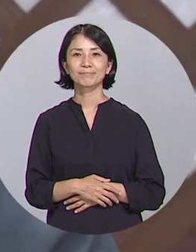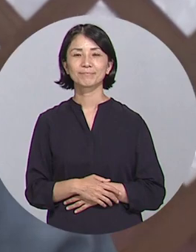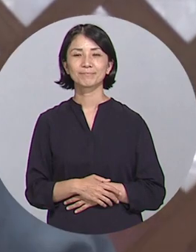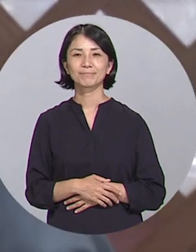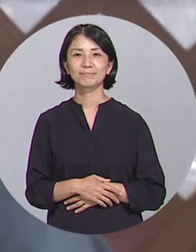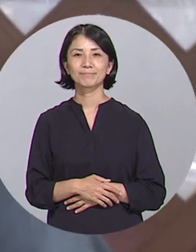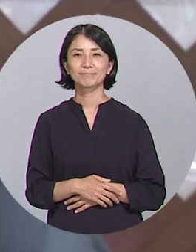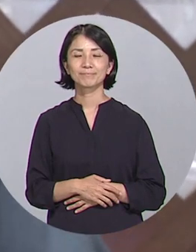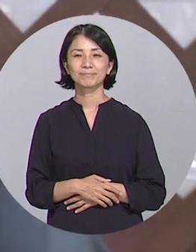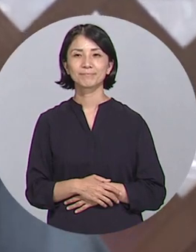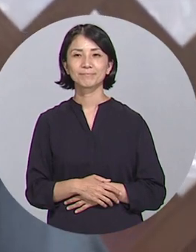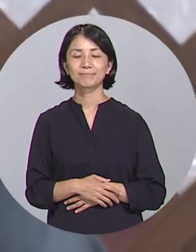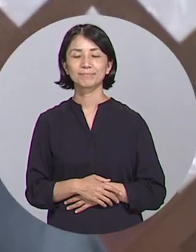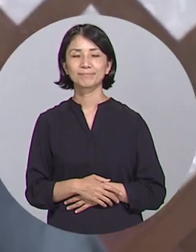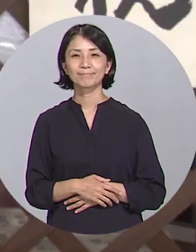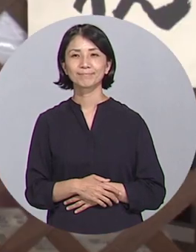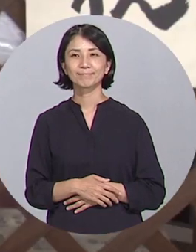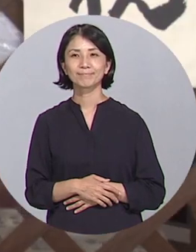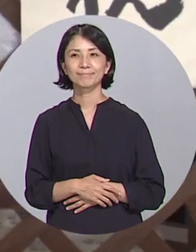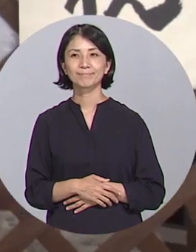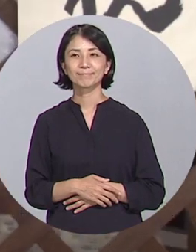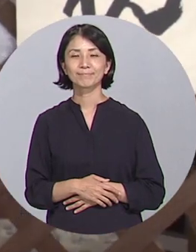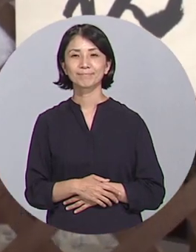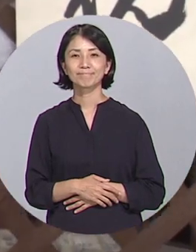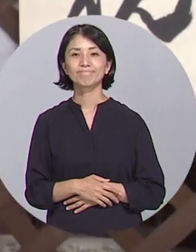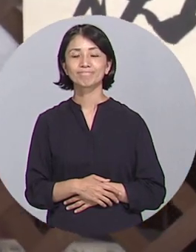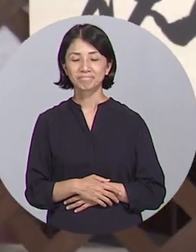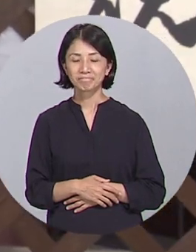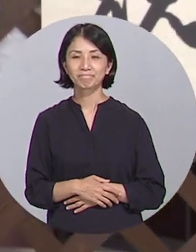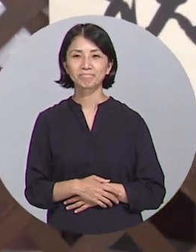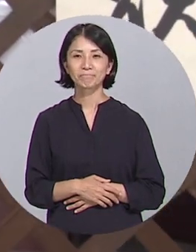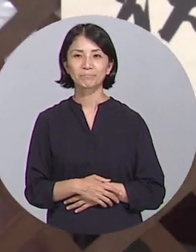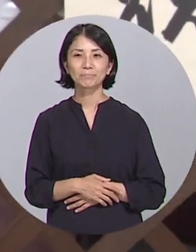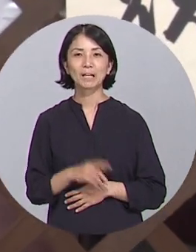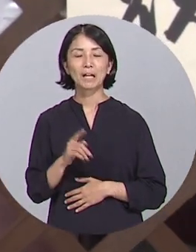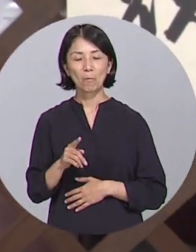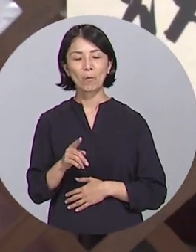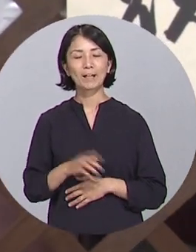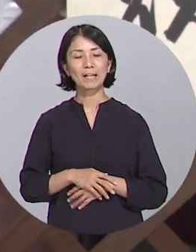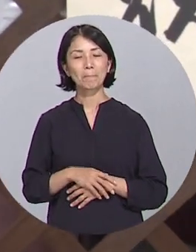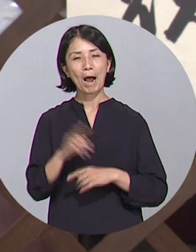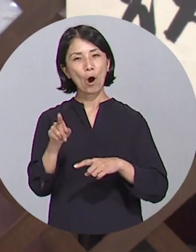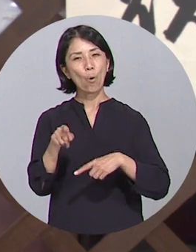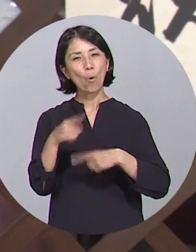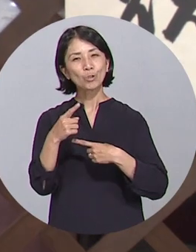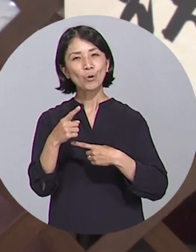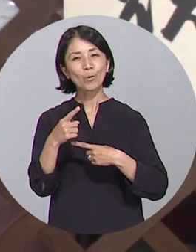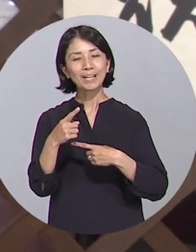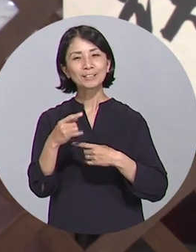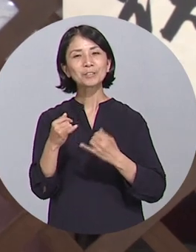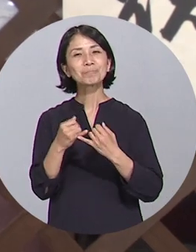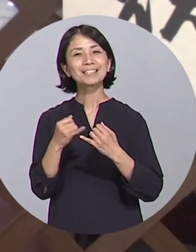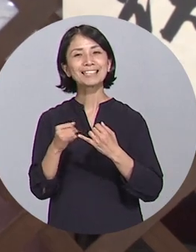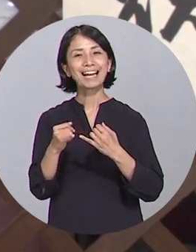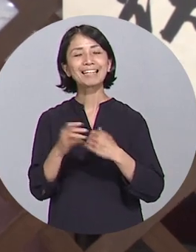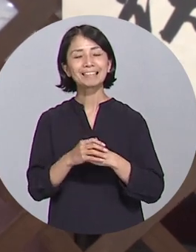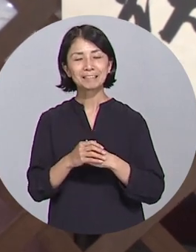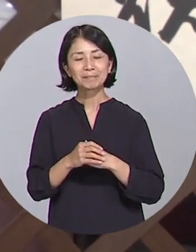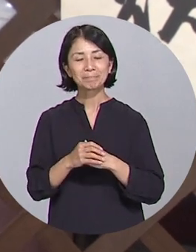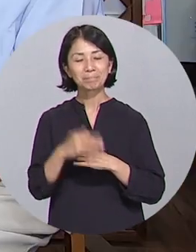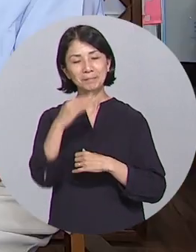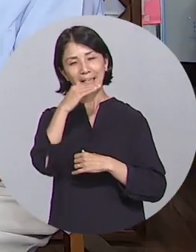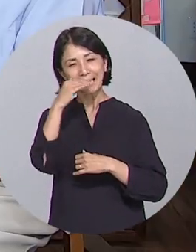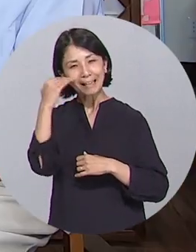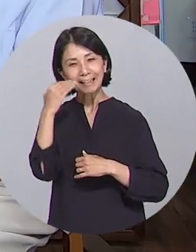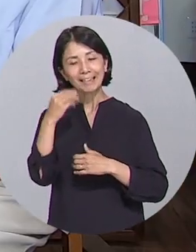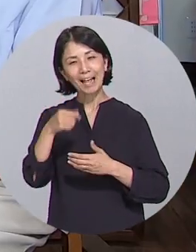またなんかつけてね、食べてください。 これはですね、 はい、 一気にあのお正月のようなあの贅沢感